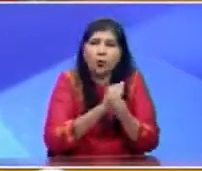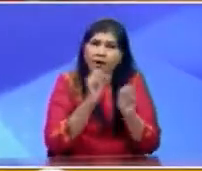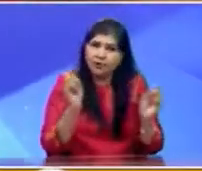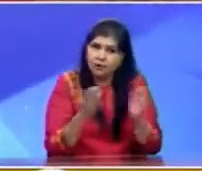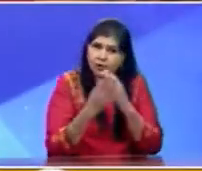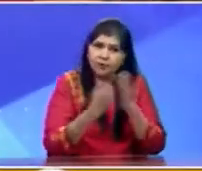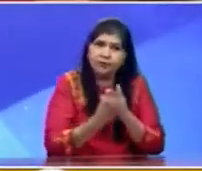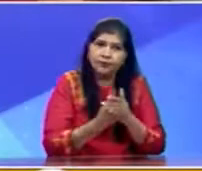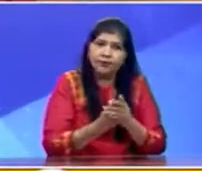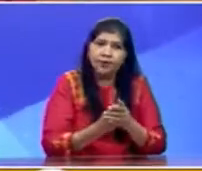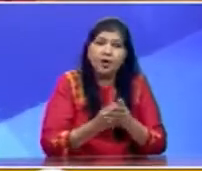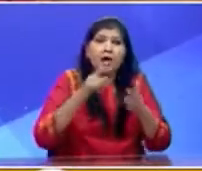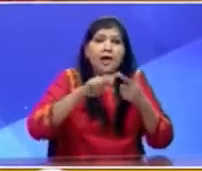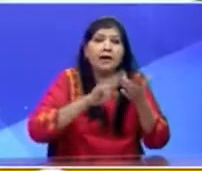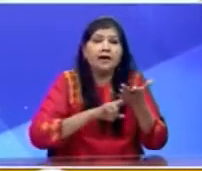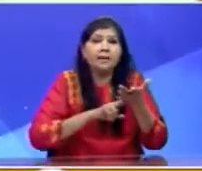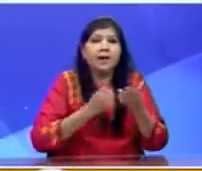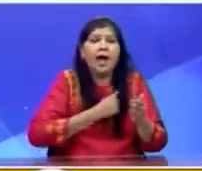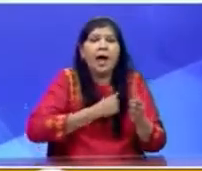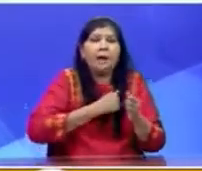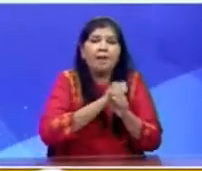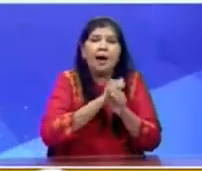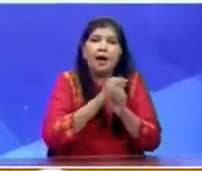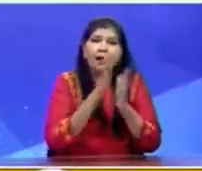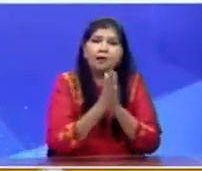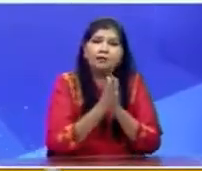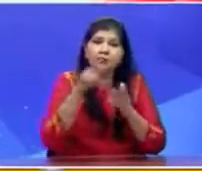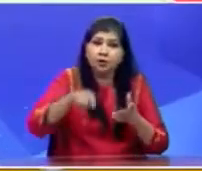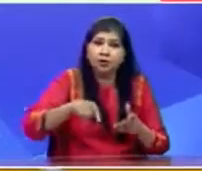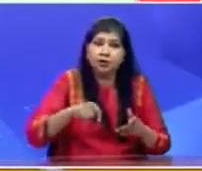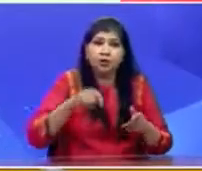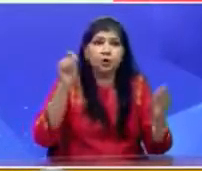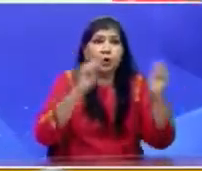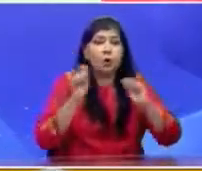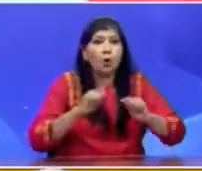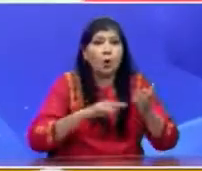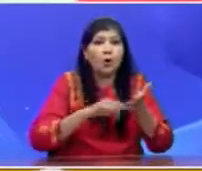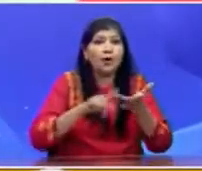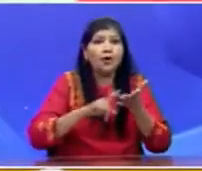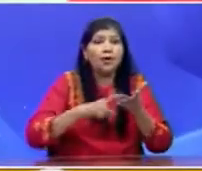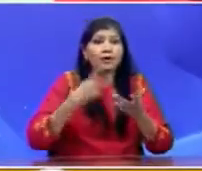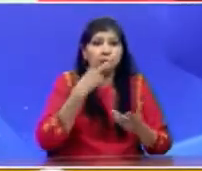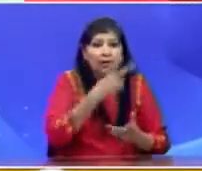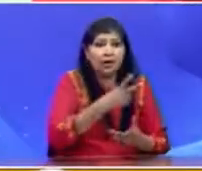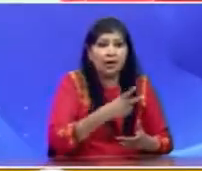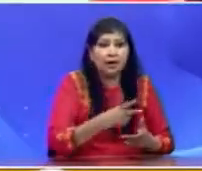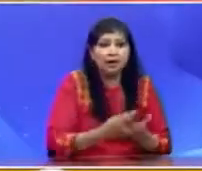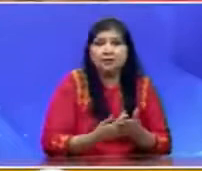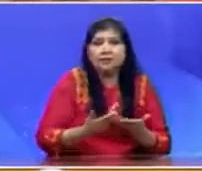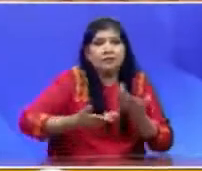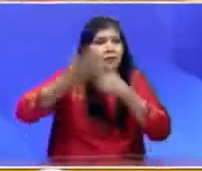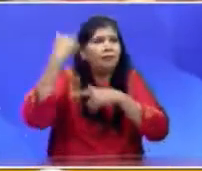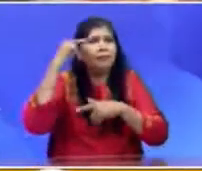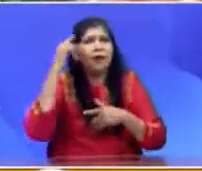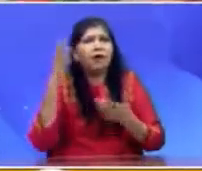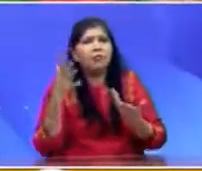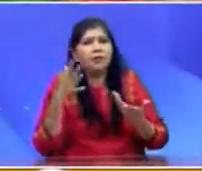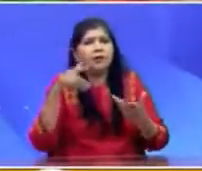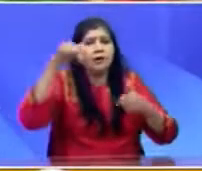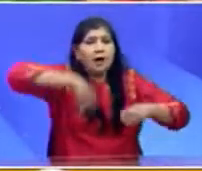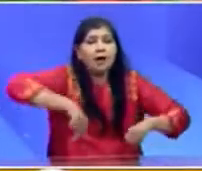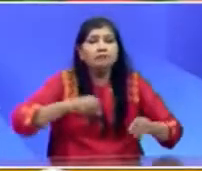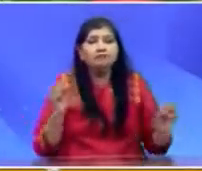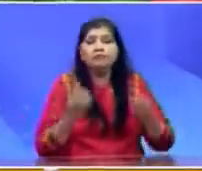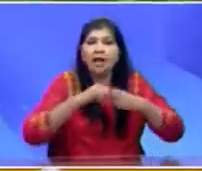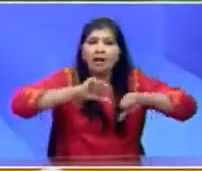और एंटरप्रेन्योर्स के बूते हमारी टॉय इंडस्ट्री ने जो कर दिखाया है, जो सफलताएं हासिल